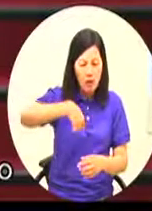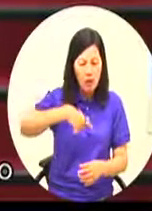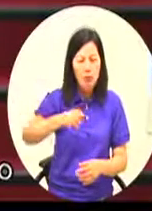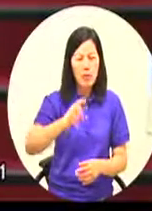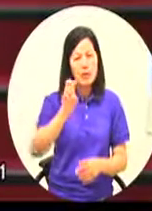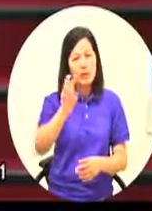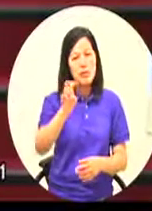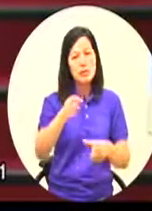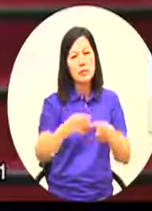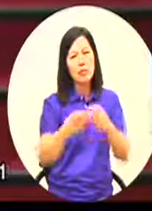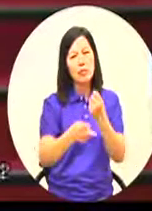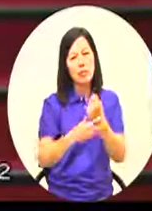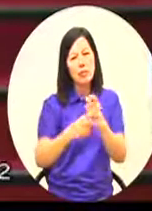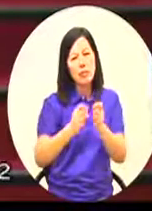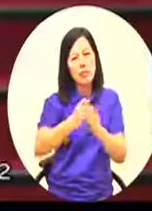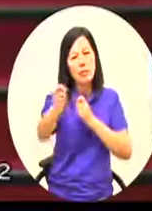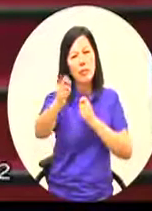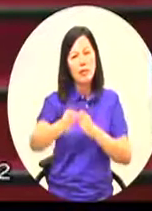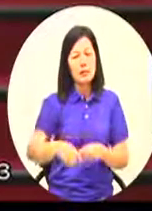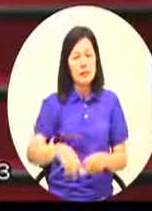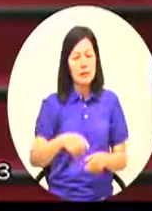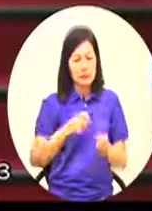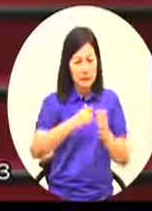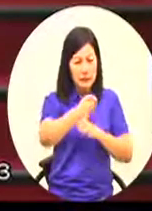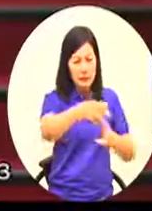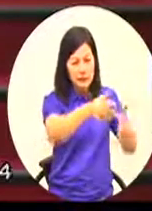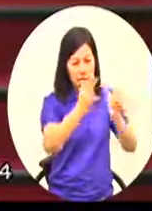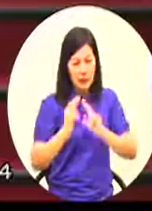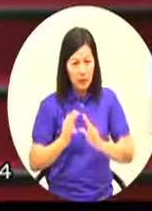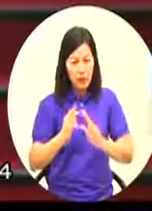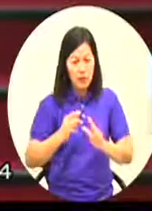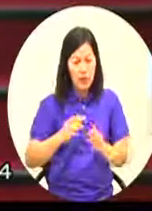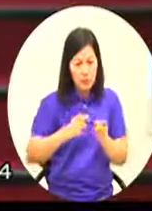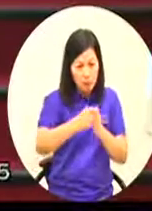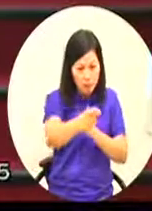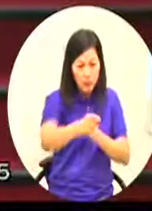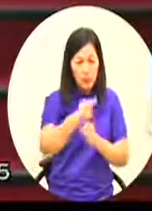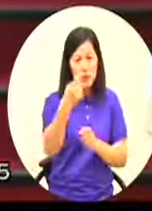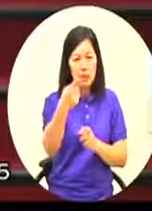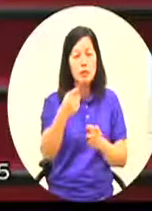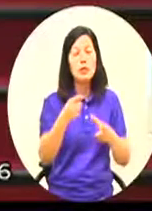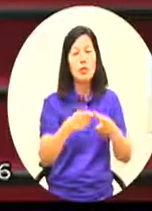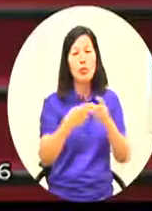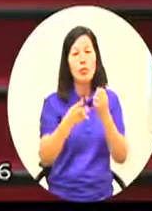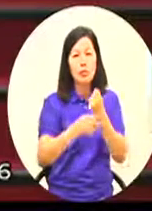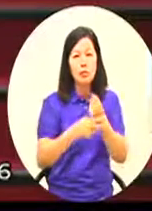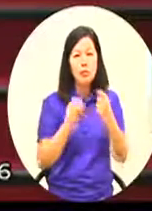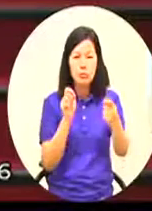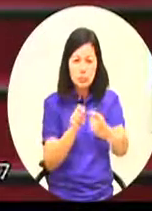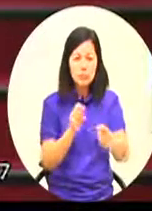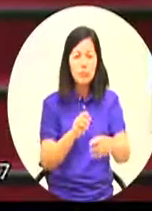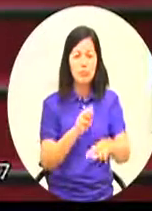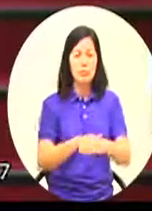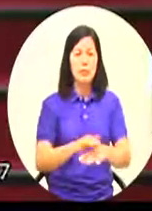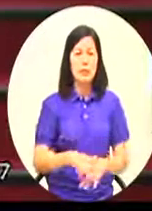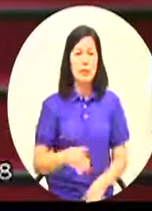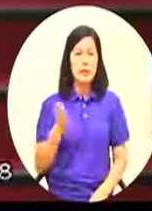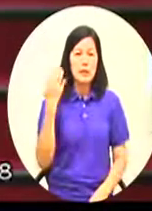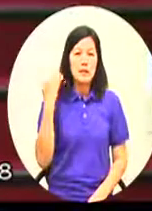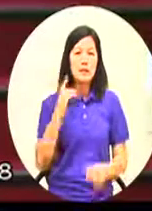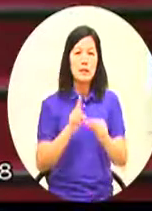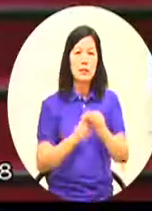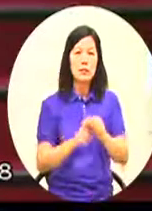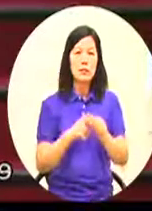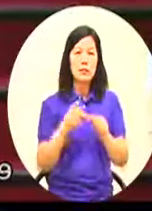20公里，如果说长廊吊桥做的话不到1公里。这个也曾经向过去的中央